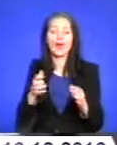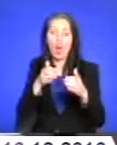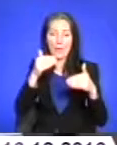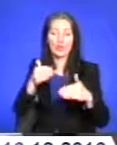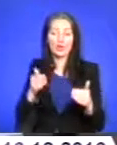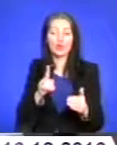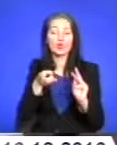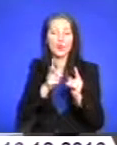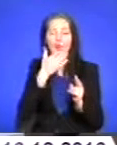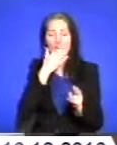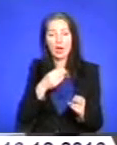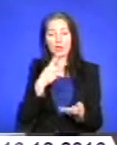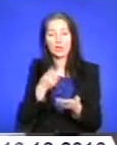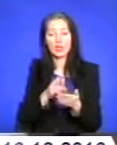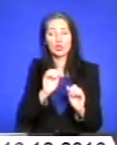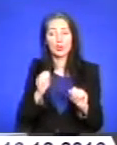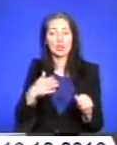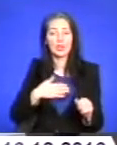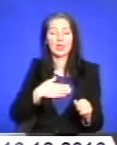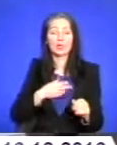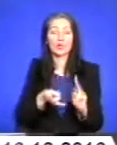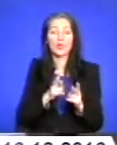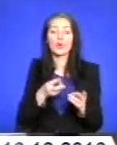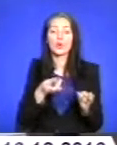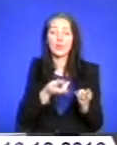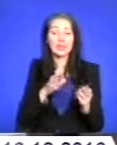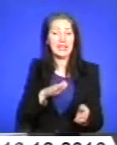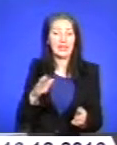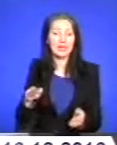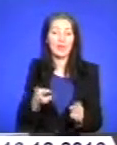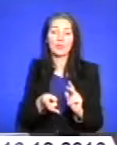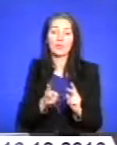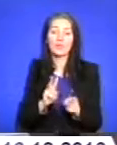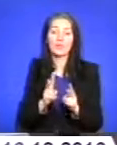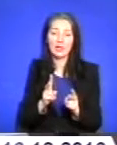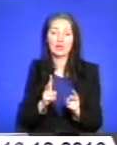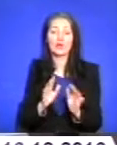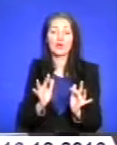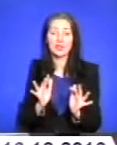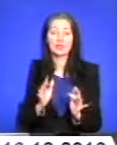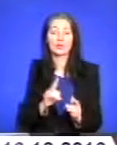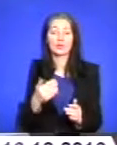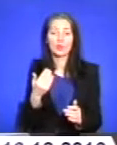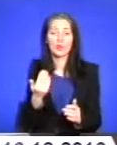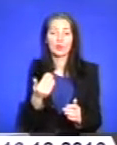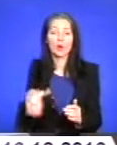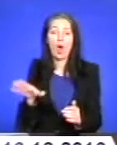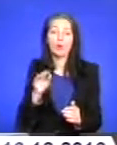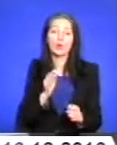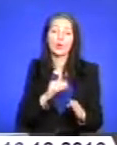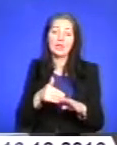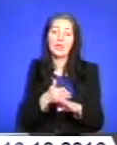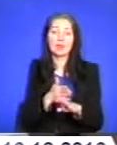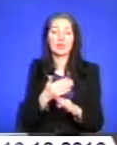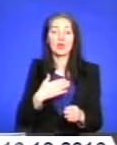щоб могли ми і наші кухарі і пекти дітям, і варити, і щоб воно це було якісне, тому